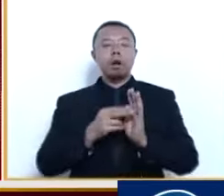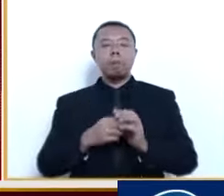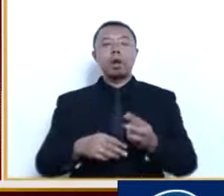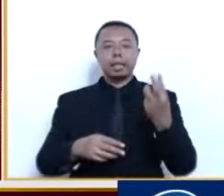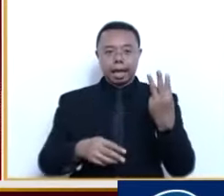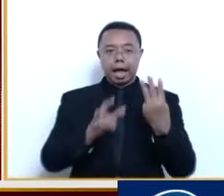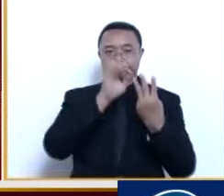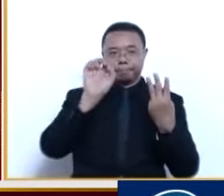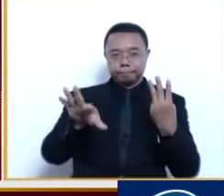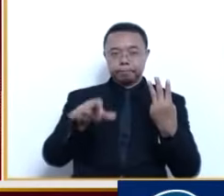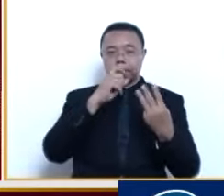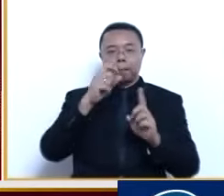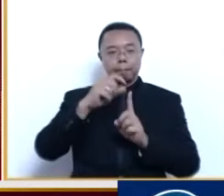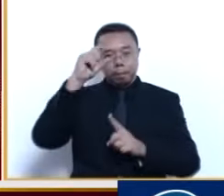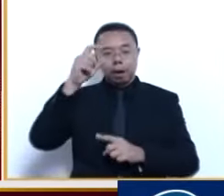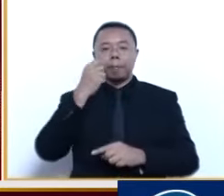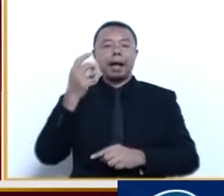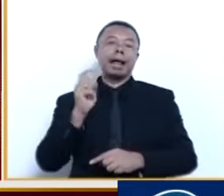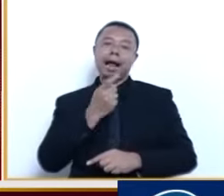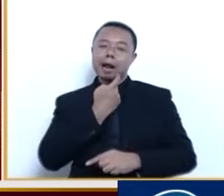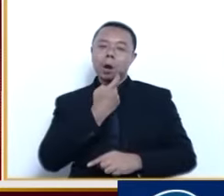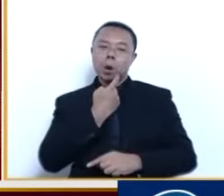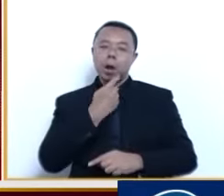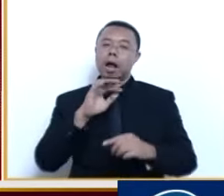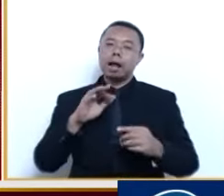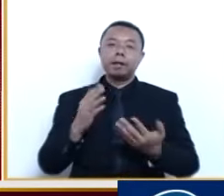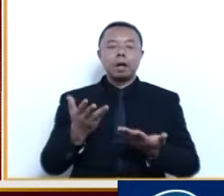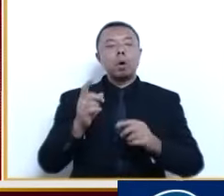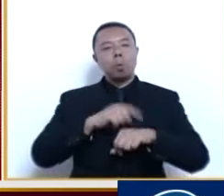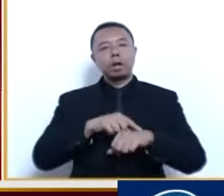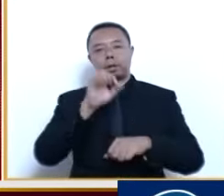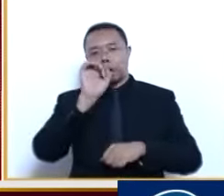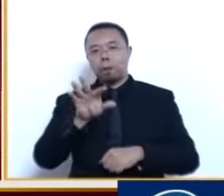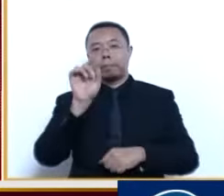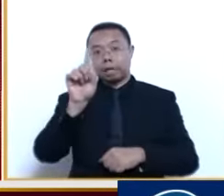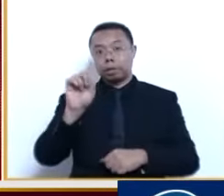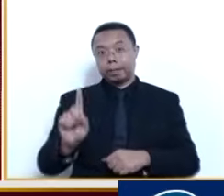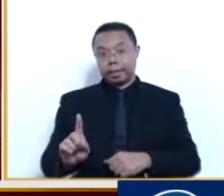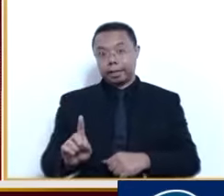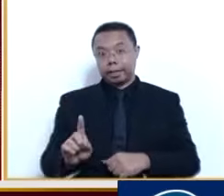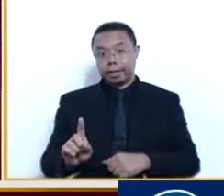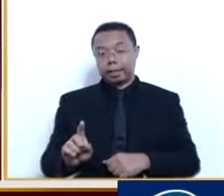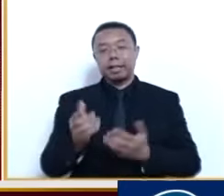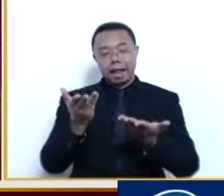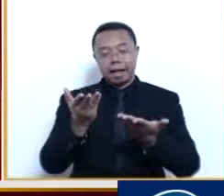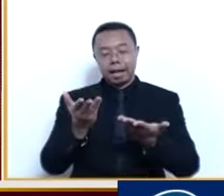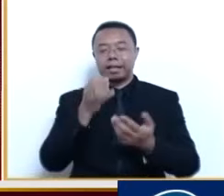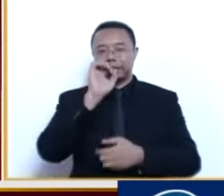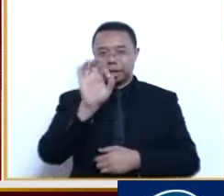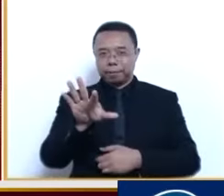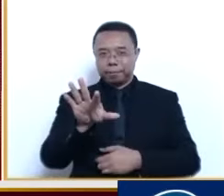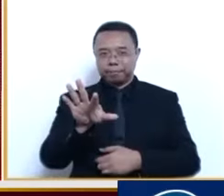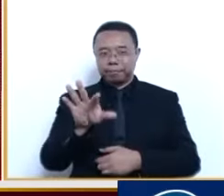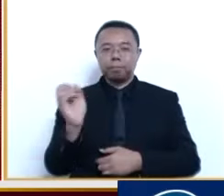nomor urut 3 Bapak Pramono Anung dan juga bapak Rano Karno atau sidul Waktunya kembali Bapak hanya 1 menit saja silakan dimanfaatkan dengan